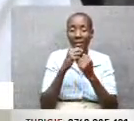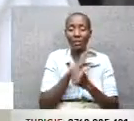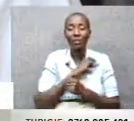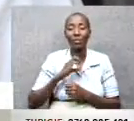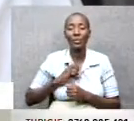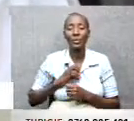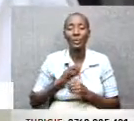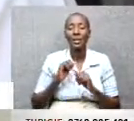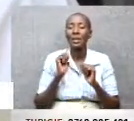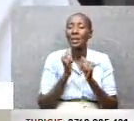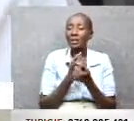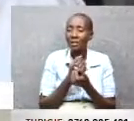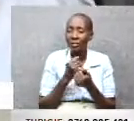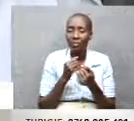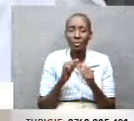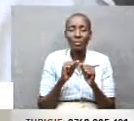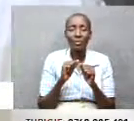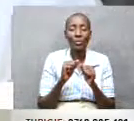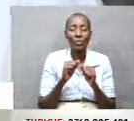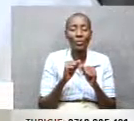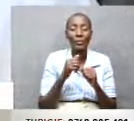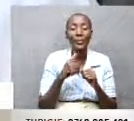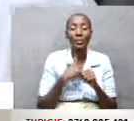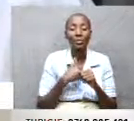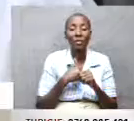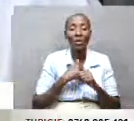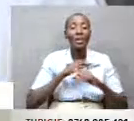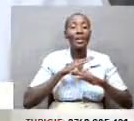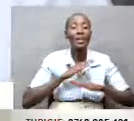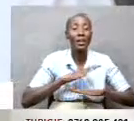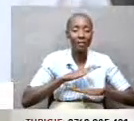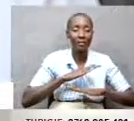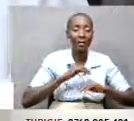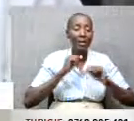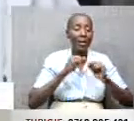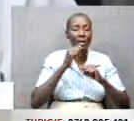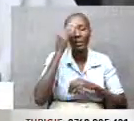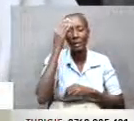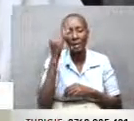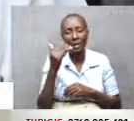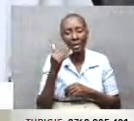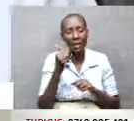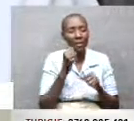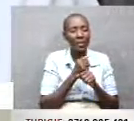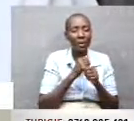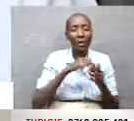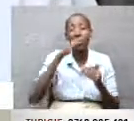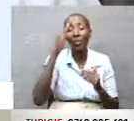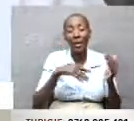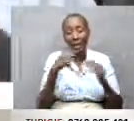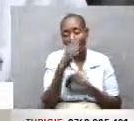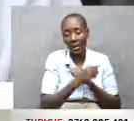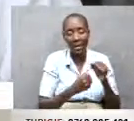pata uwiano wa kutosha, maana wamefanya kazi yao miezi zaidi ya mwaka mmoja